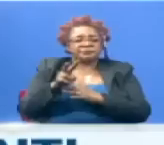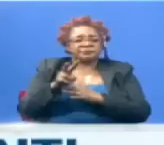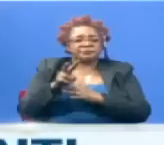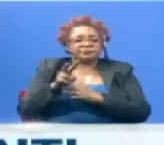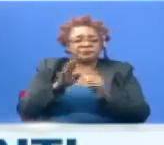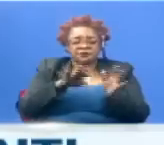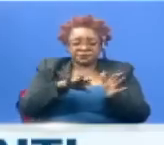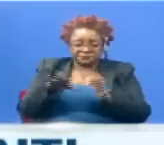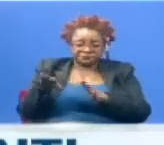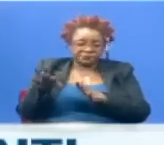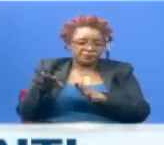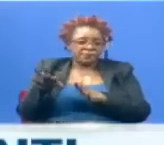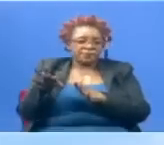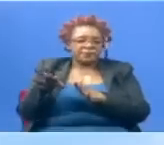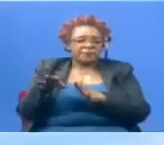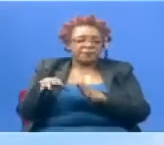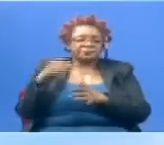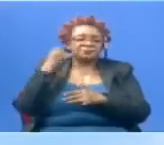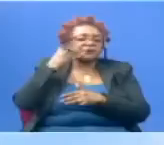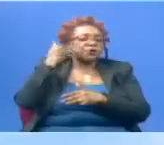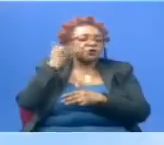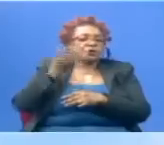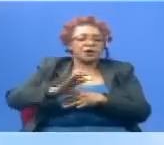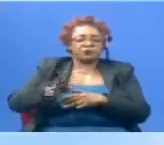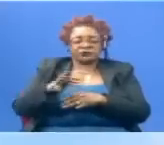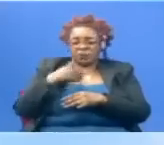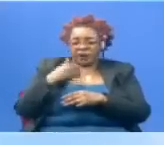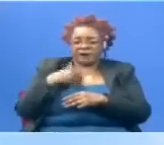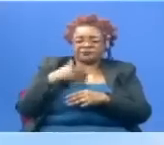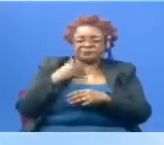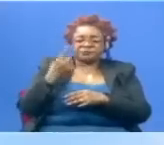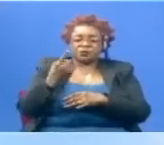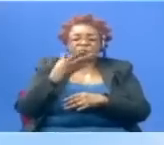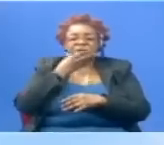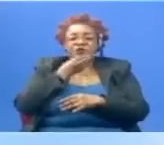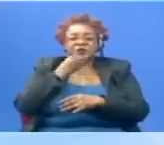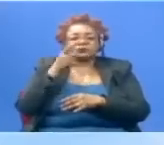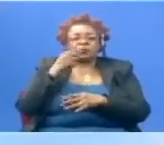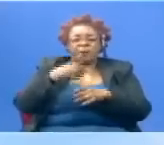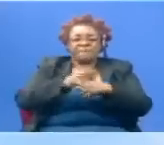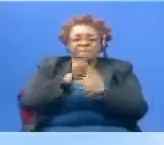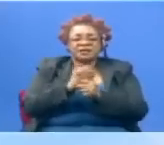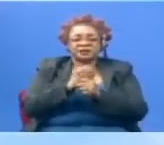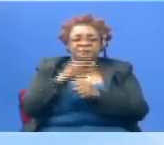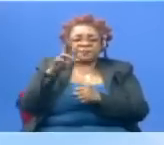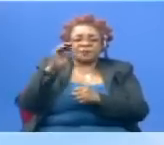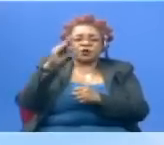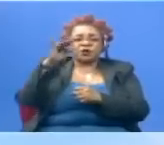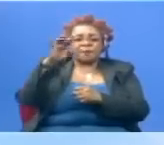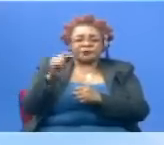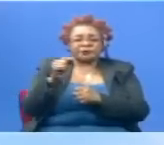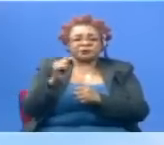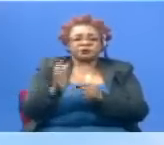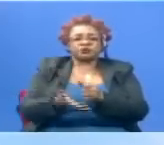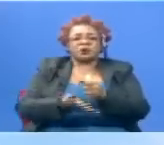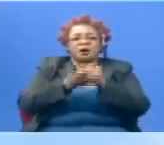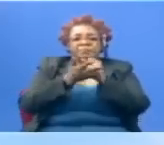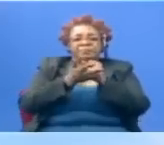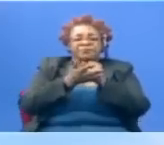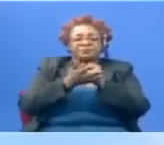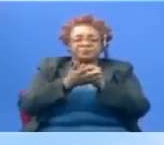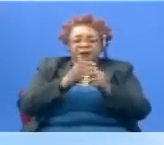Tulekea katika kaunti ya Nakuru ambapo kijana mmoja katika kaunti hiyo anaunda roboti anayopania kuwasaidia maafisa wa